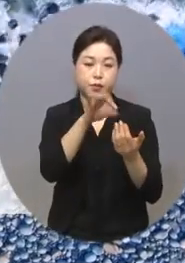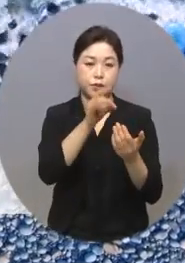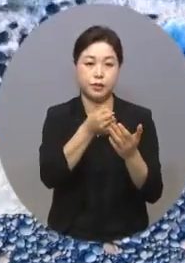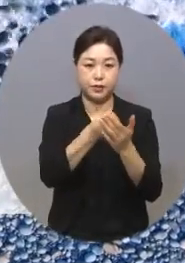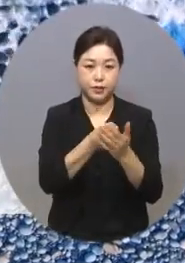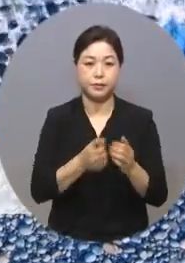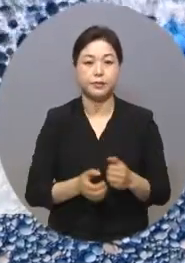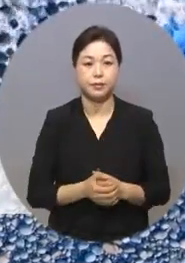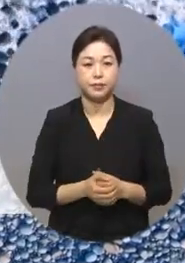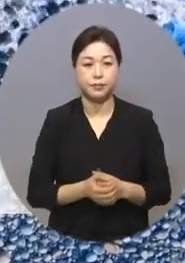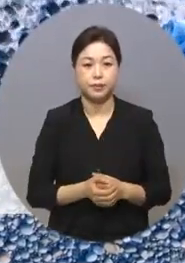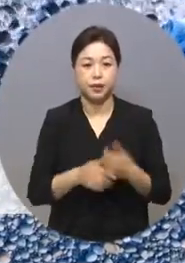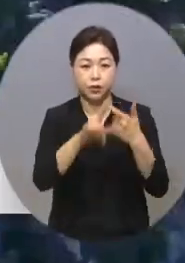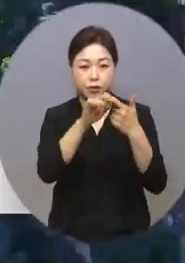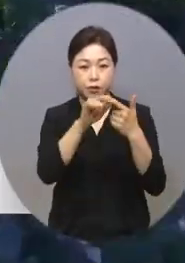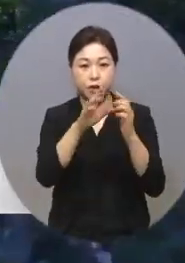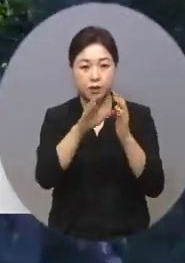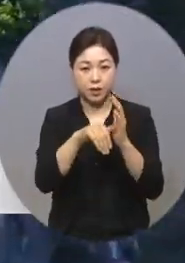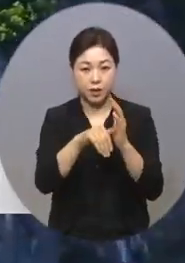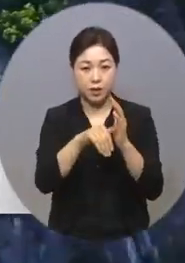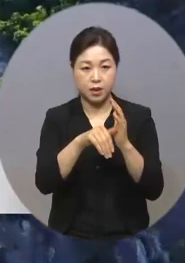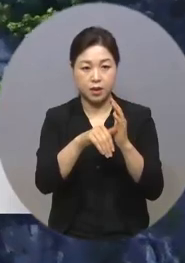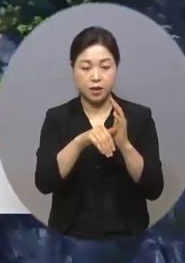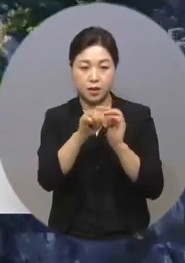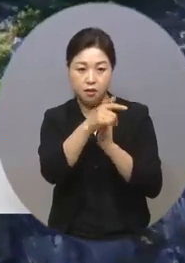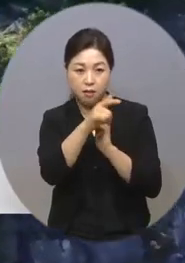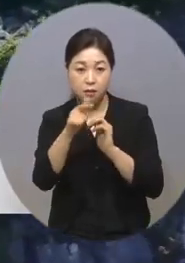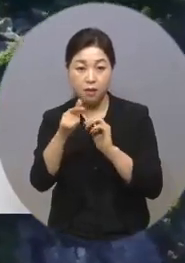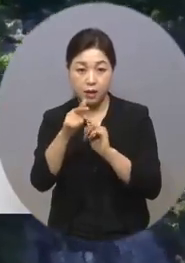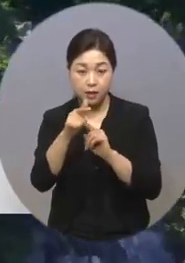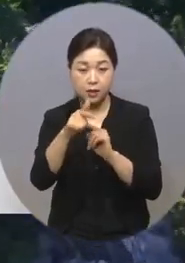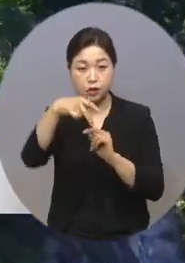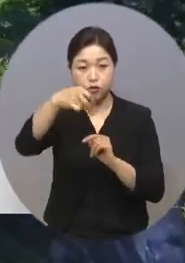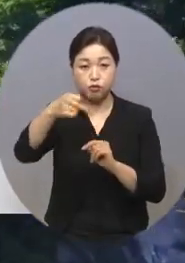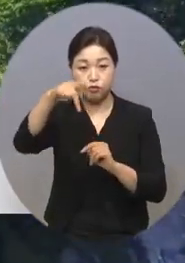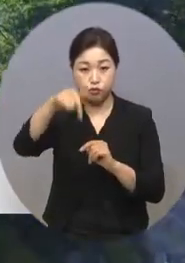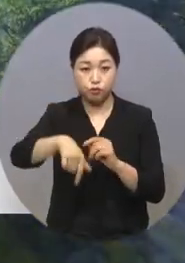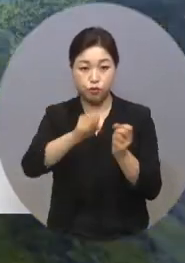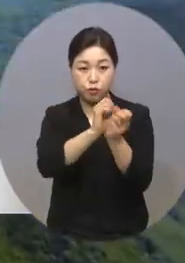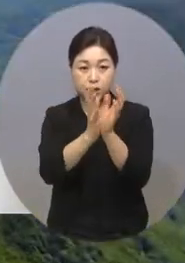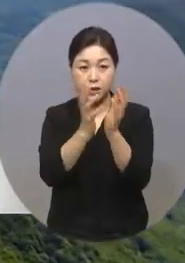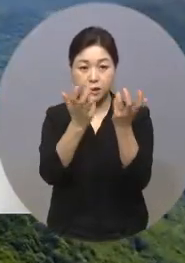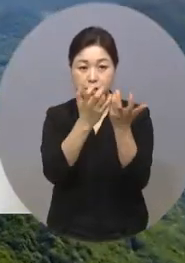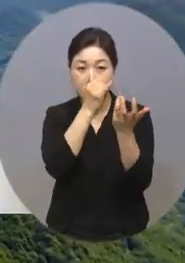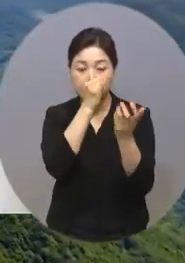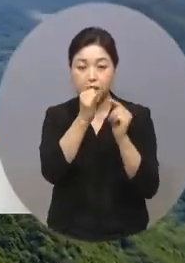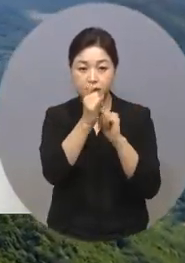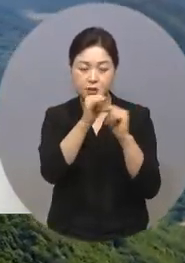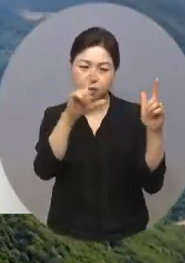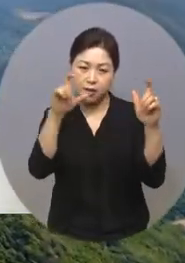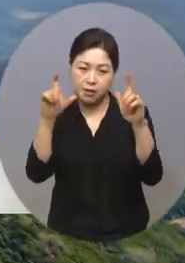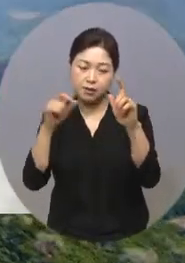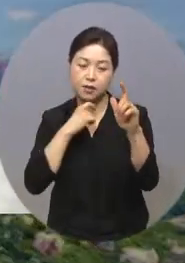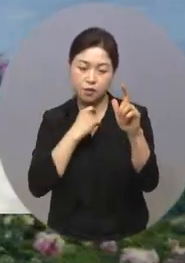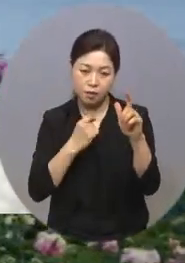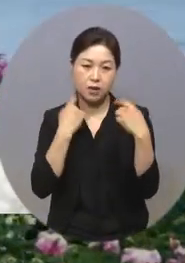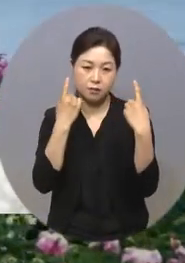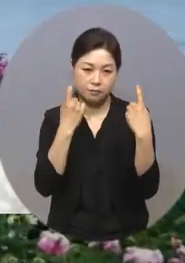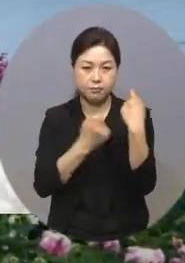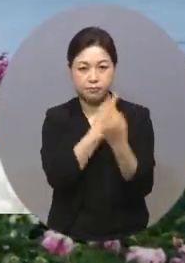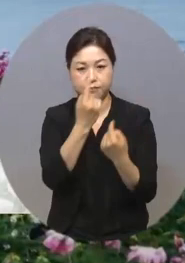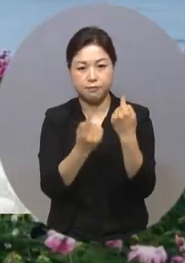매년 6월이 되면 형형색색 수국이 만발해 인생 사진을 남기려는 관광객의 발길이 끊이지 않고